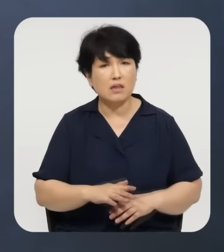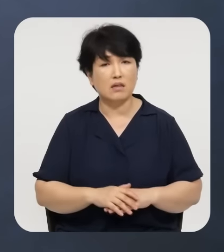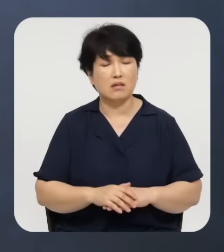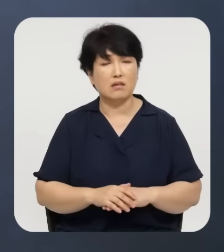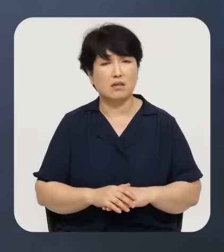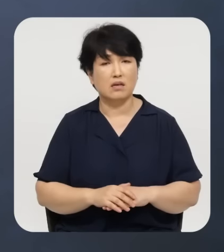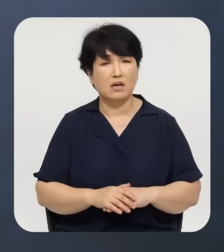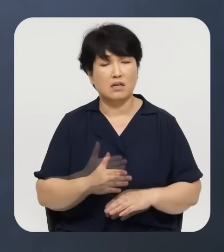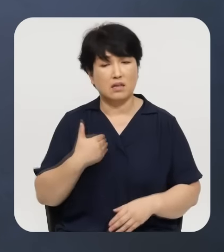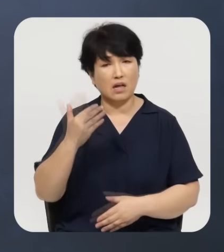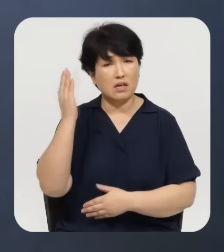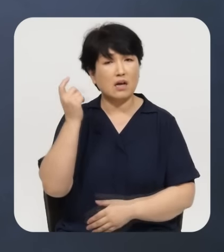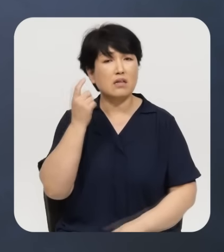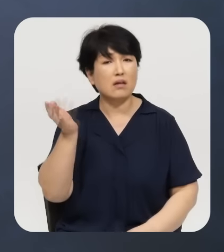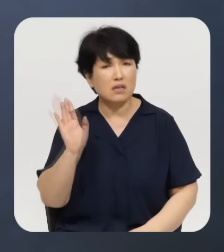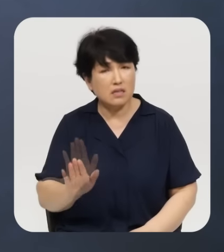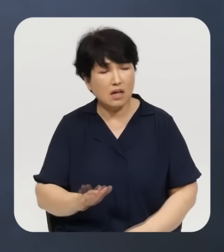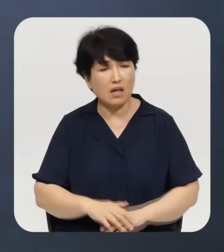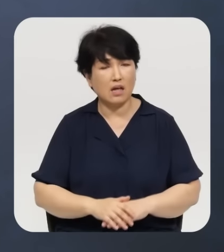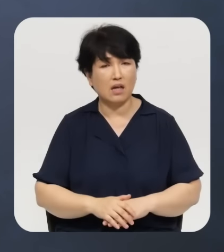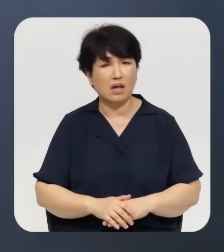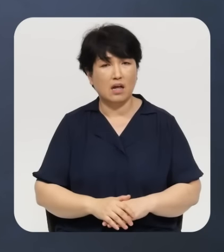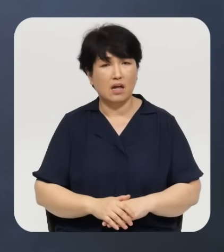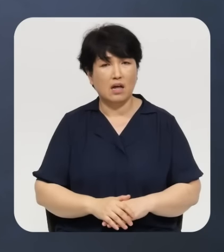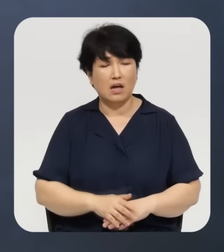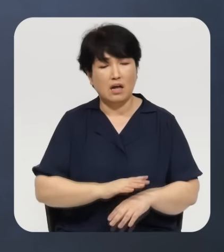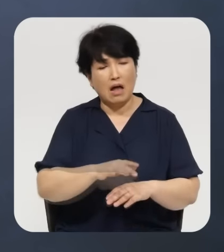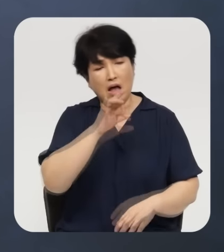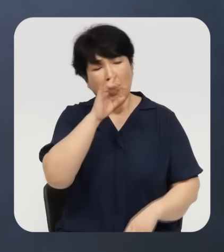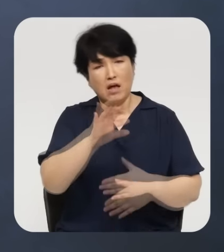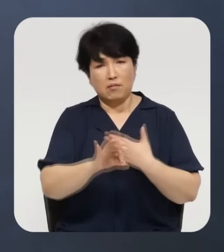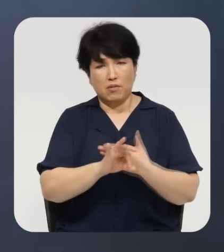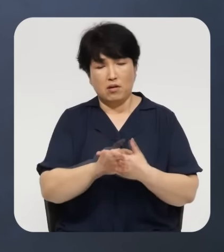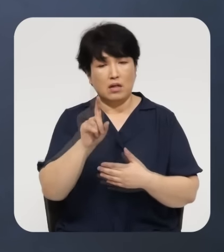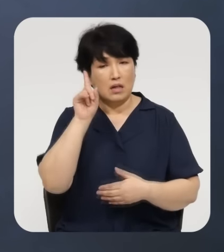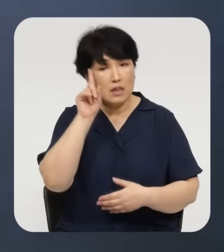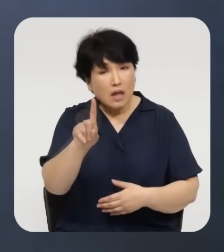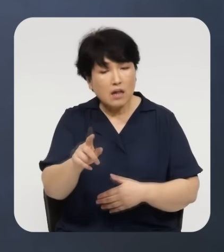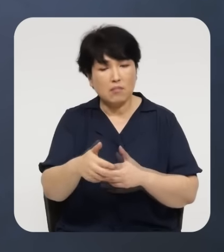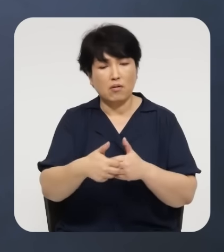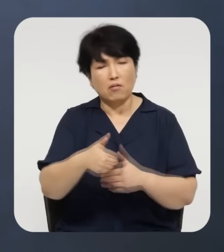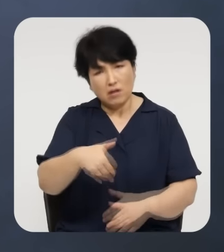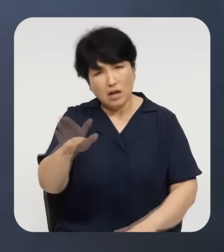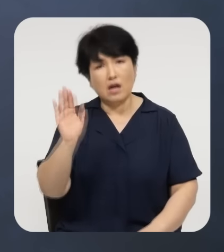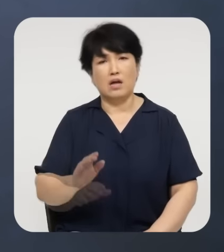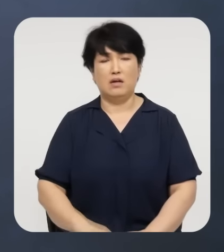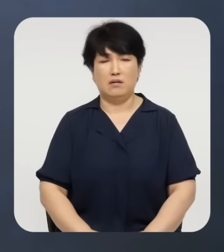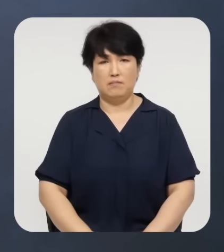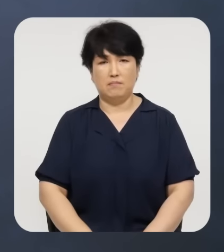법문 듣고도 이게 안 되면 내일부터 병원에 가서 치료받으세요.